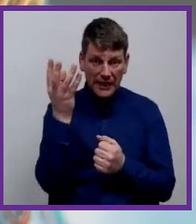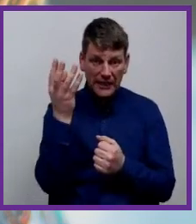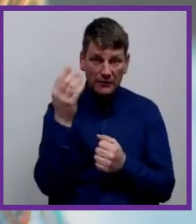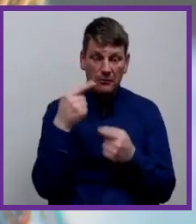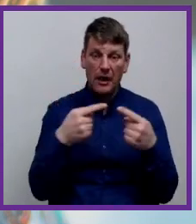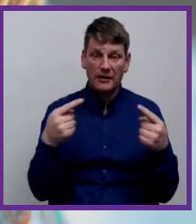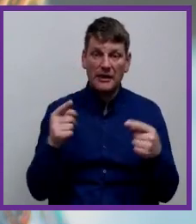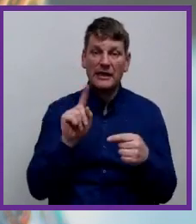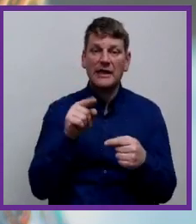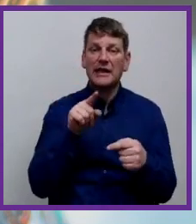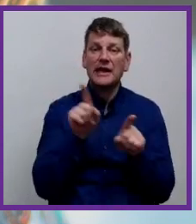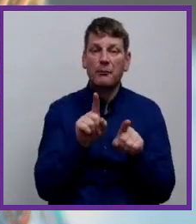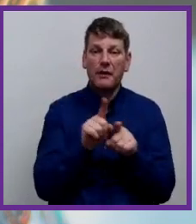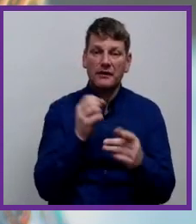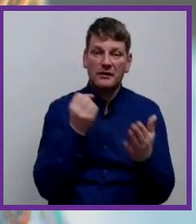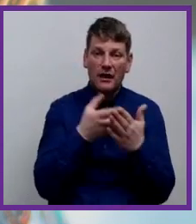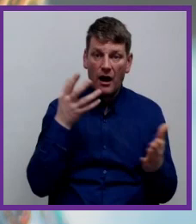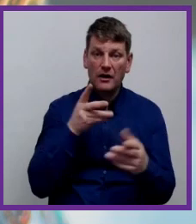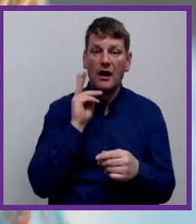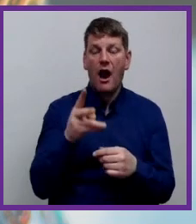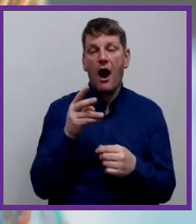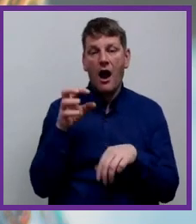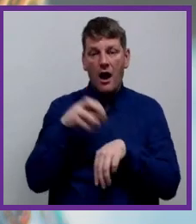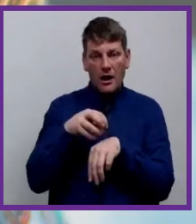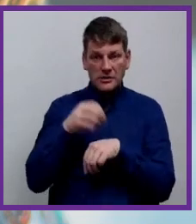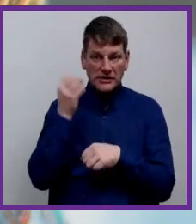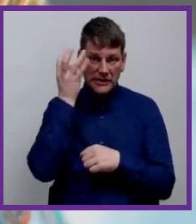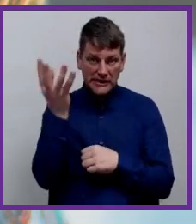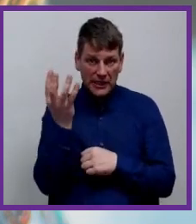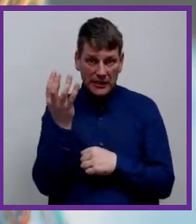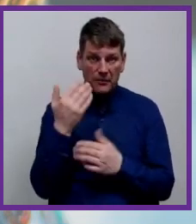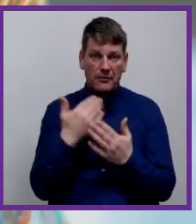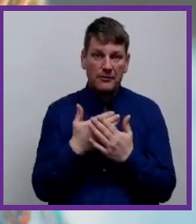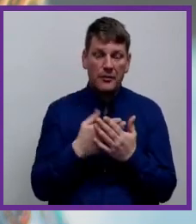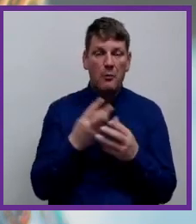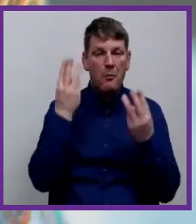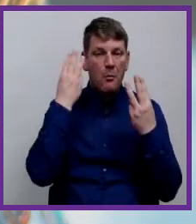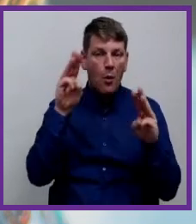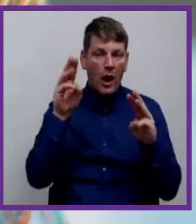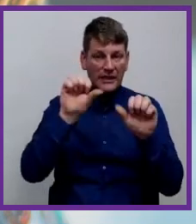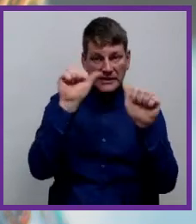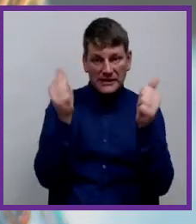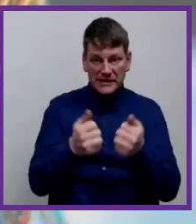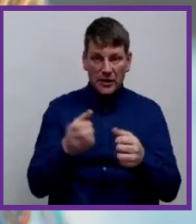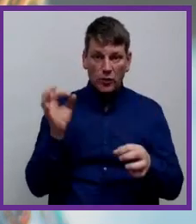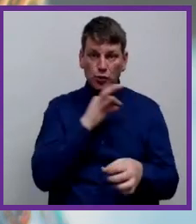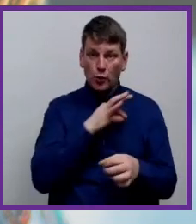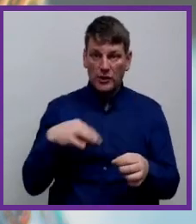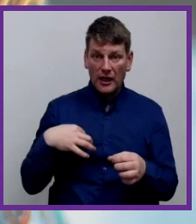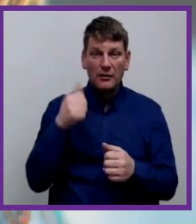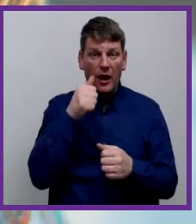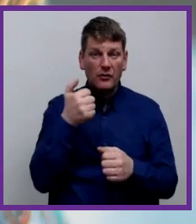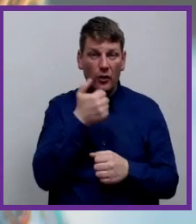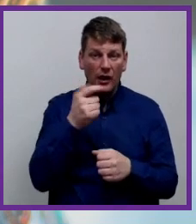es teiktu, tikpat dārga kā ārsts. Izglītība, jo, piemēram, modas dizainā studentam ir katru